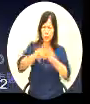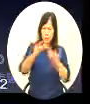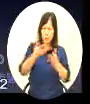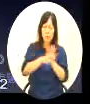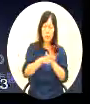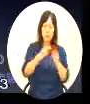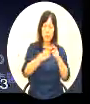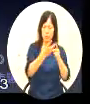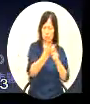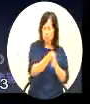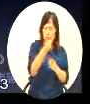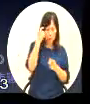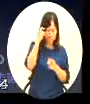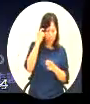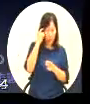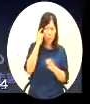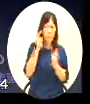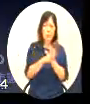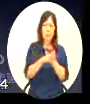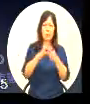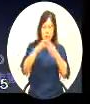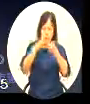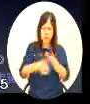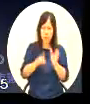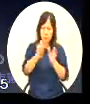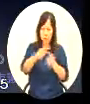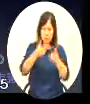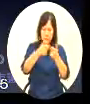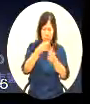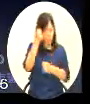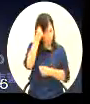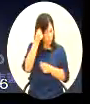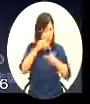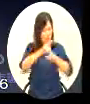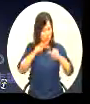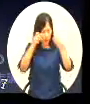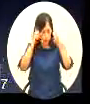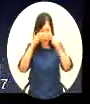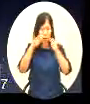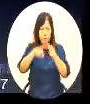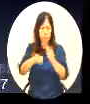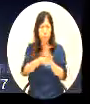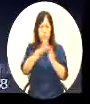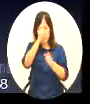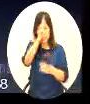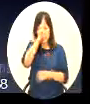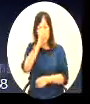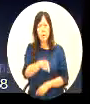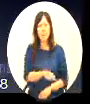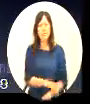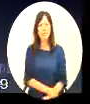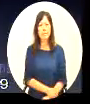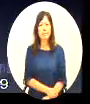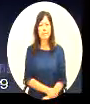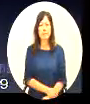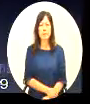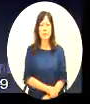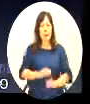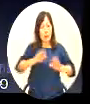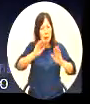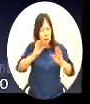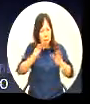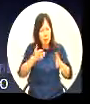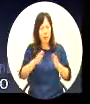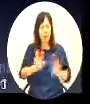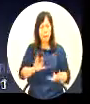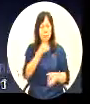人权的概念，跟一个我们要建构一个宜居大高雄的这样子的一个愿景。那所以我大概今天